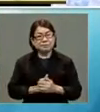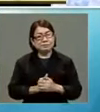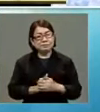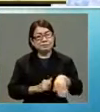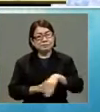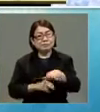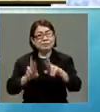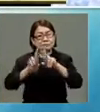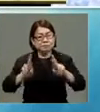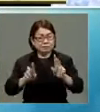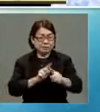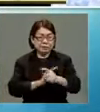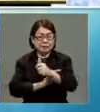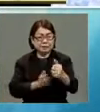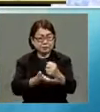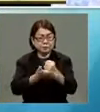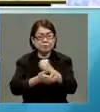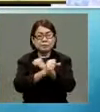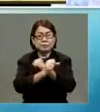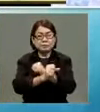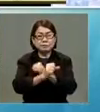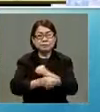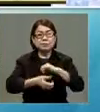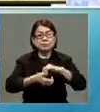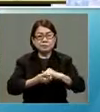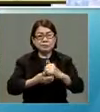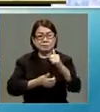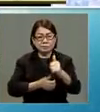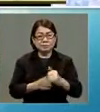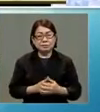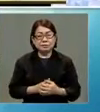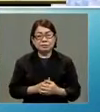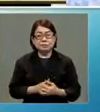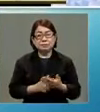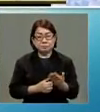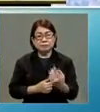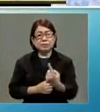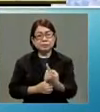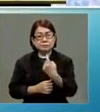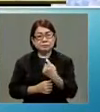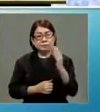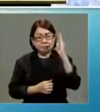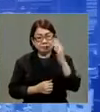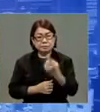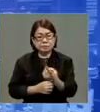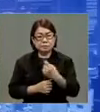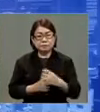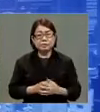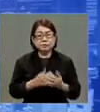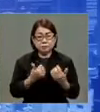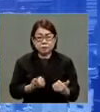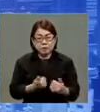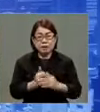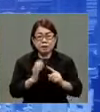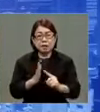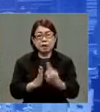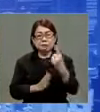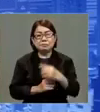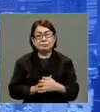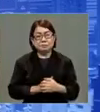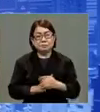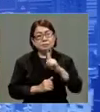จการกิจกรรมทั้งหลายที่มาช่วยกันนะครับครับผมไปที่คำถามเลยแล้วกันครับครับ ครับสำหรับคำถามวันนี้ขออนุญาตเริ่มที่คำถ